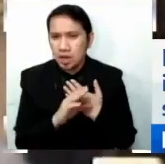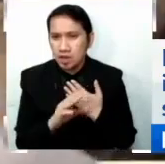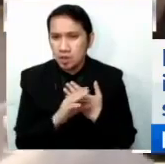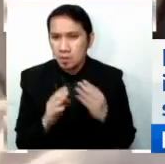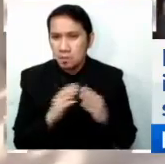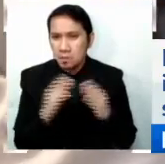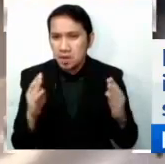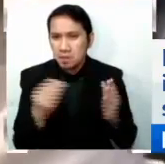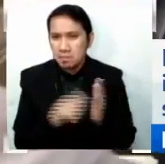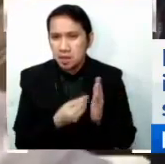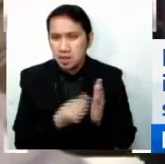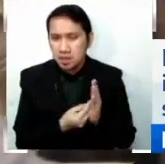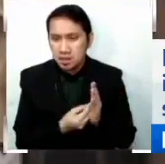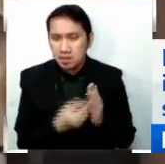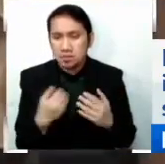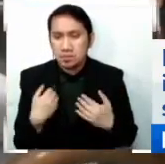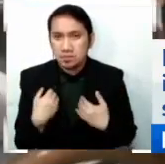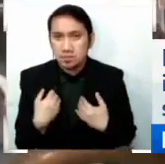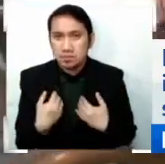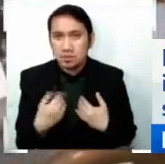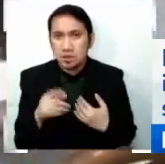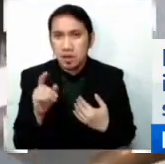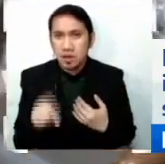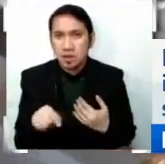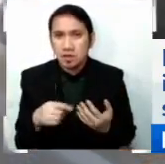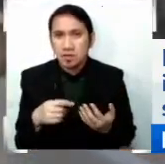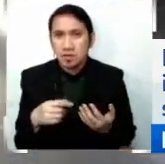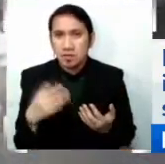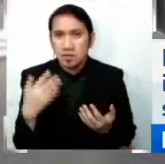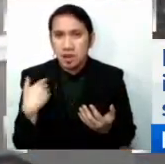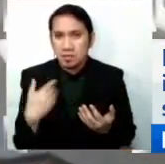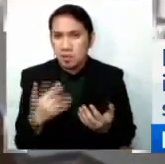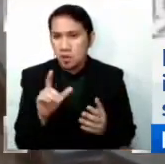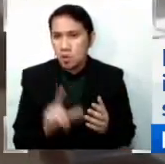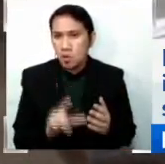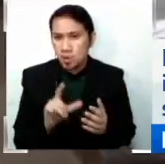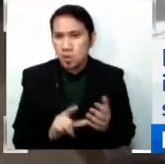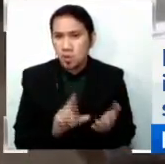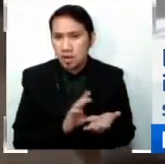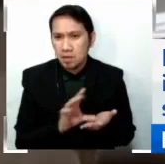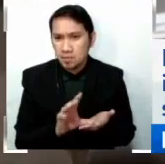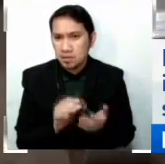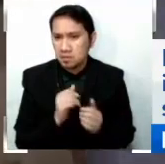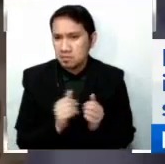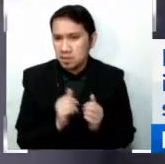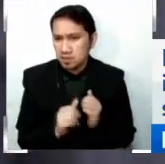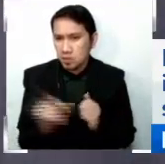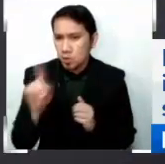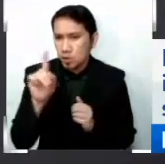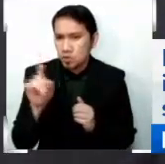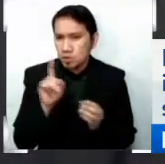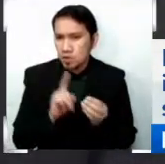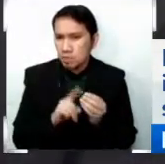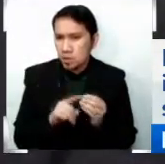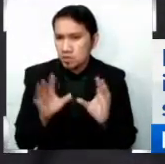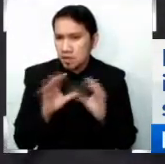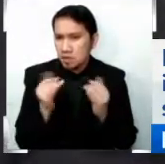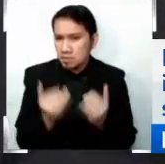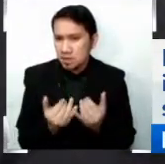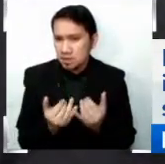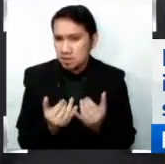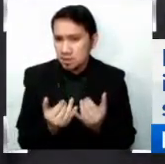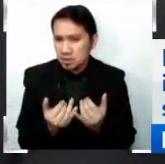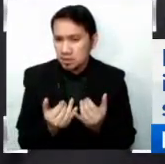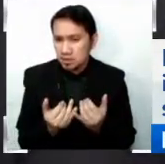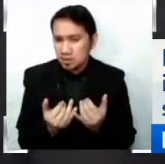625,000 pesos lang ang paid-up capital nila, may question daw sa karakter ng mga may-ari nito. Inaalam din ng mga senador